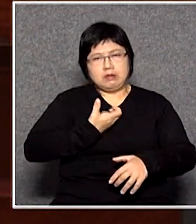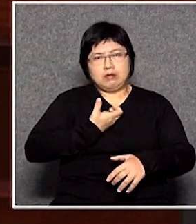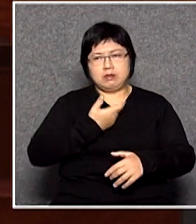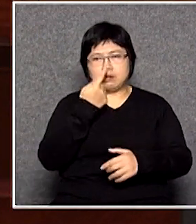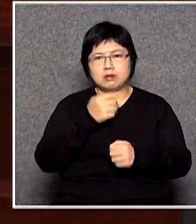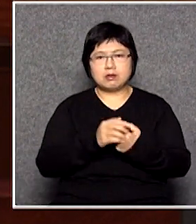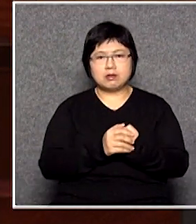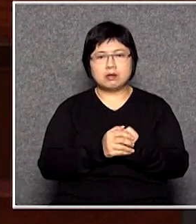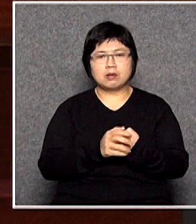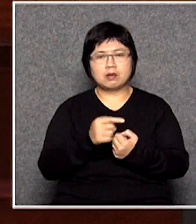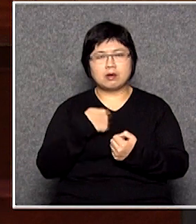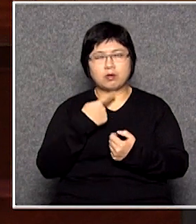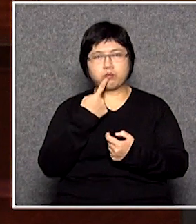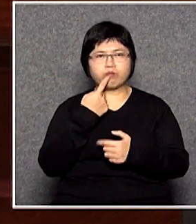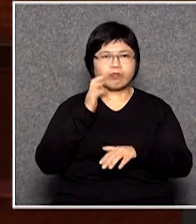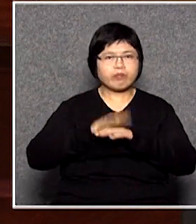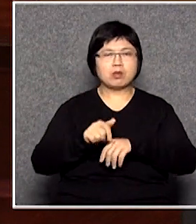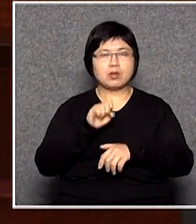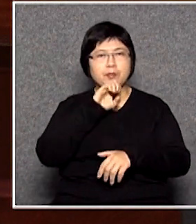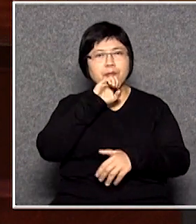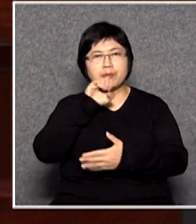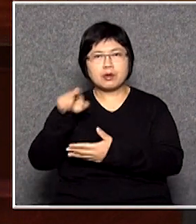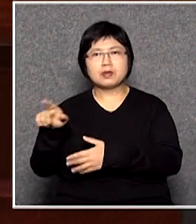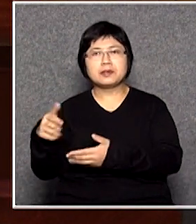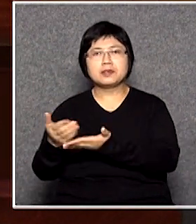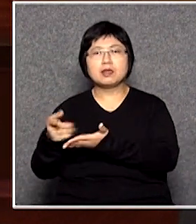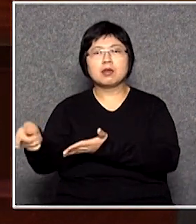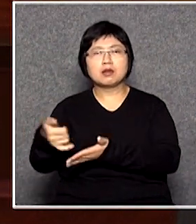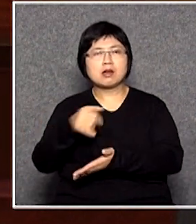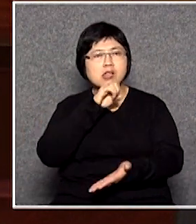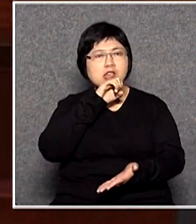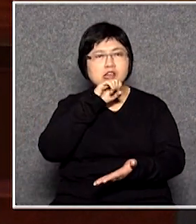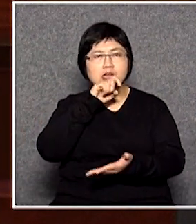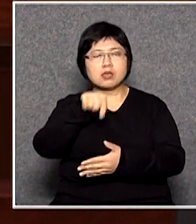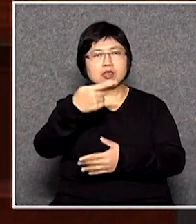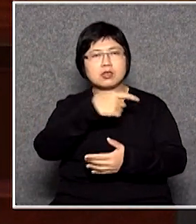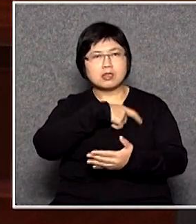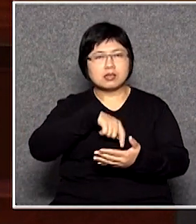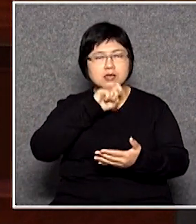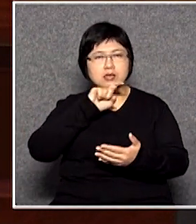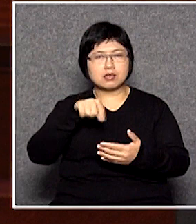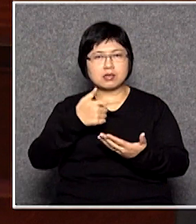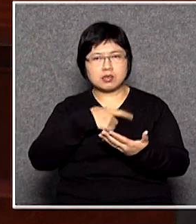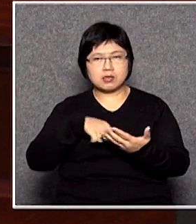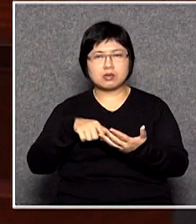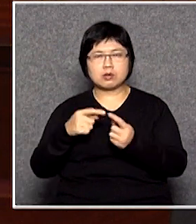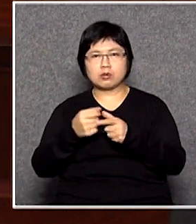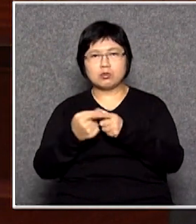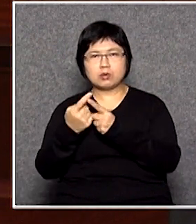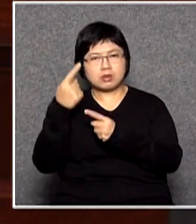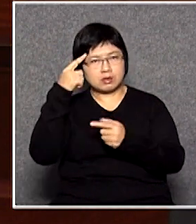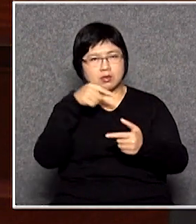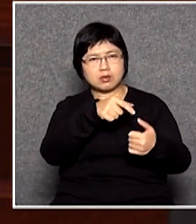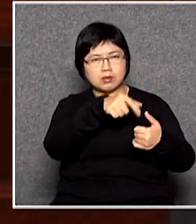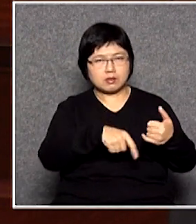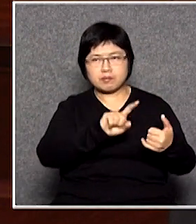我就已經口齒伶俐，讀得很順的了。你找些人讀一下給我聽下，其他議員及公眾得以知悉該議員的任何